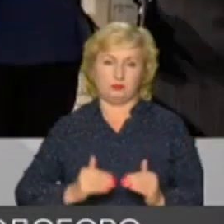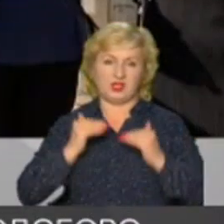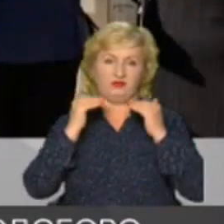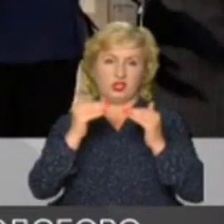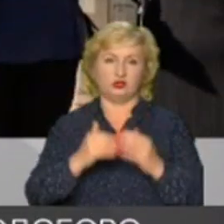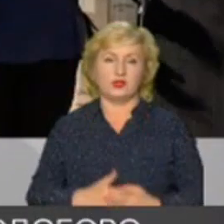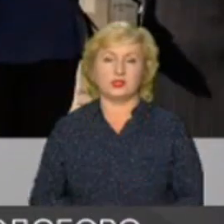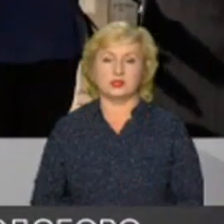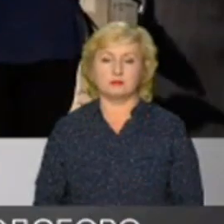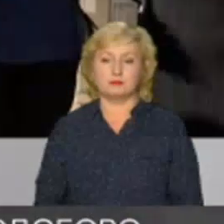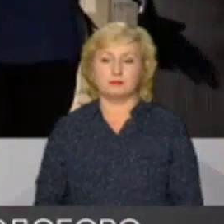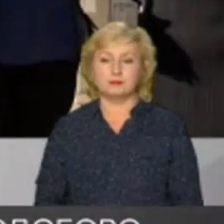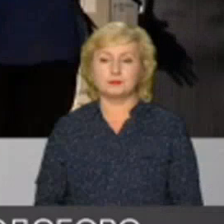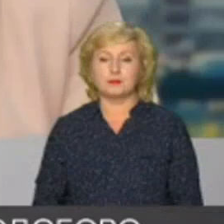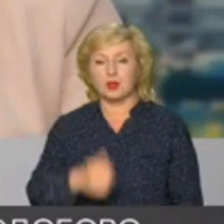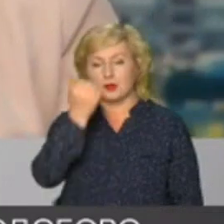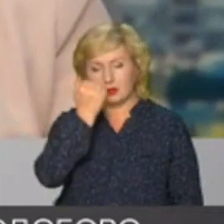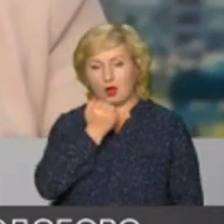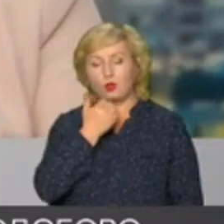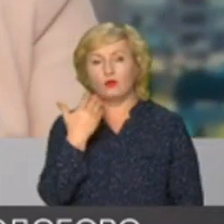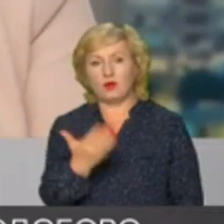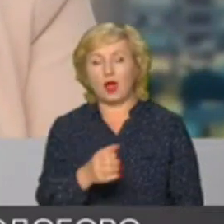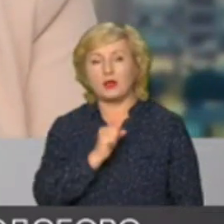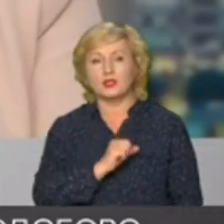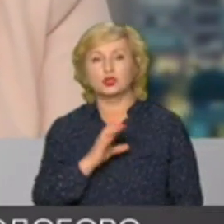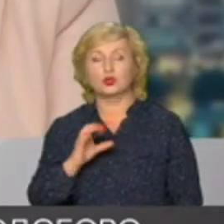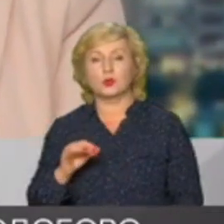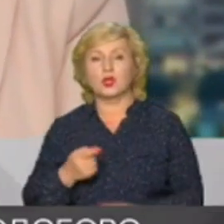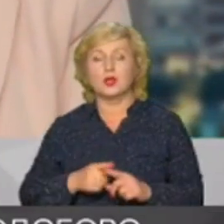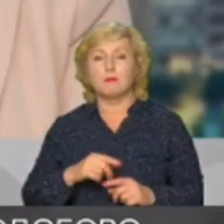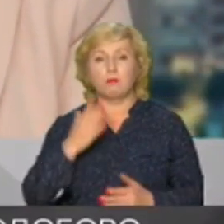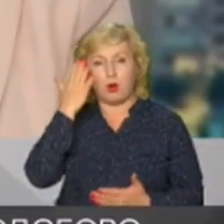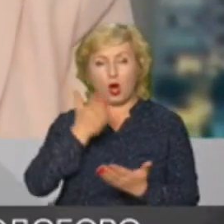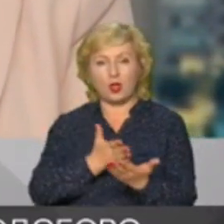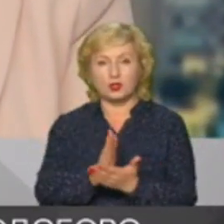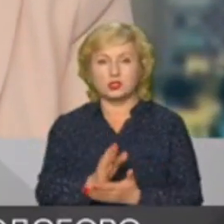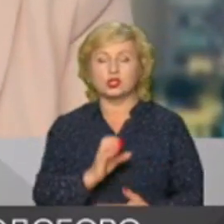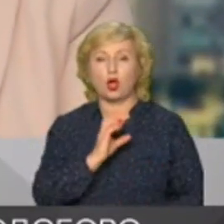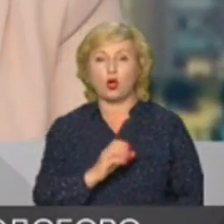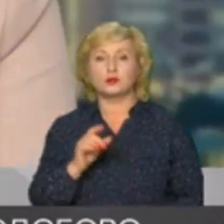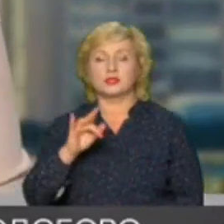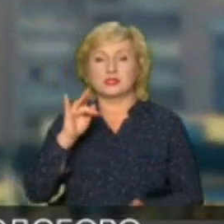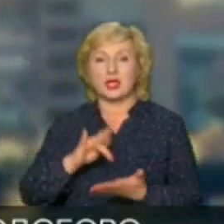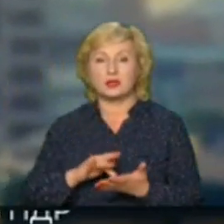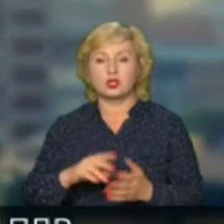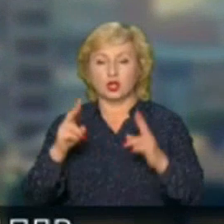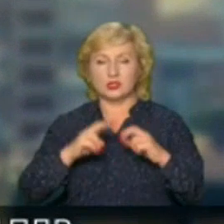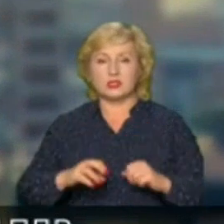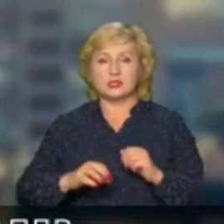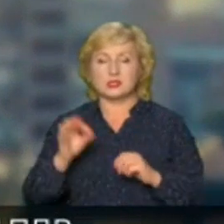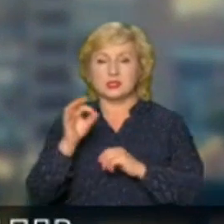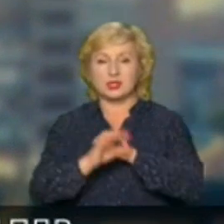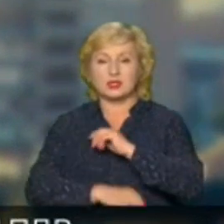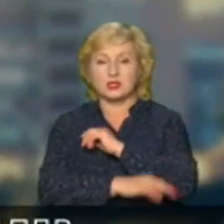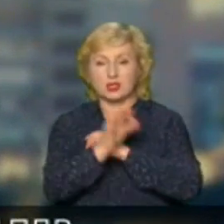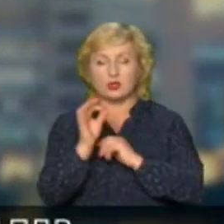підвищуватися. Дякую вам, Андреас Сумланд, політолог і аналітик Стокгольмського центру досліджень Східної Європи, з нами на